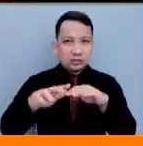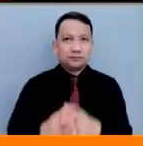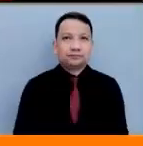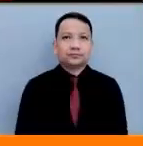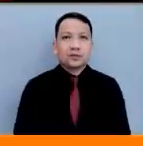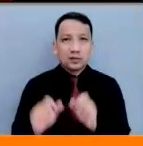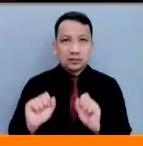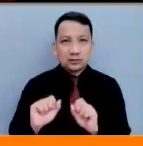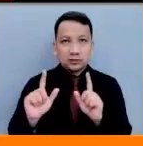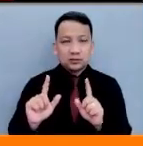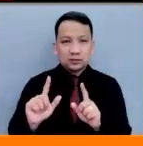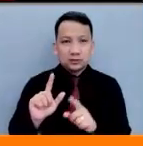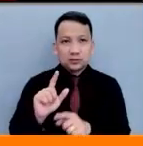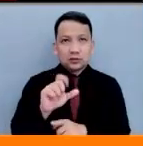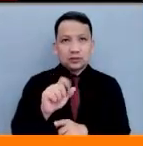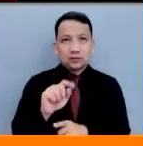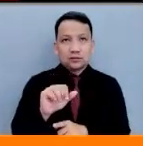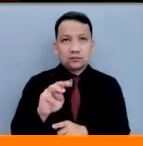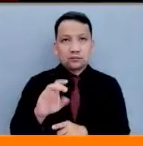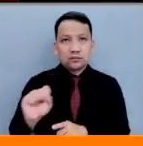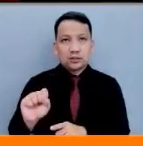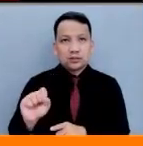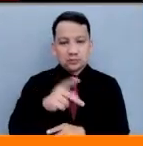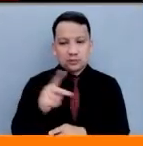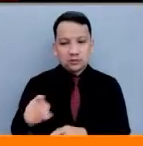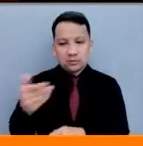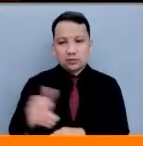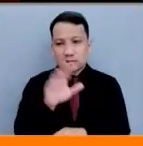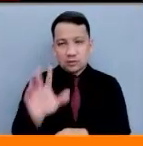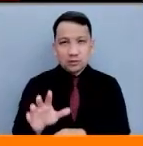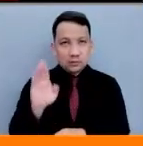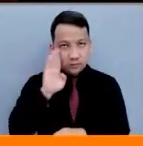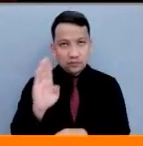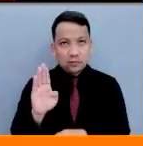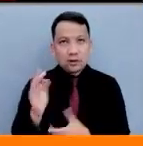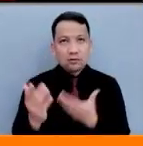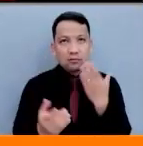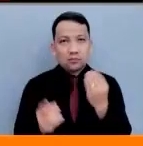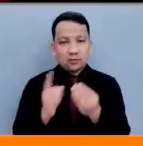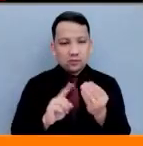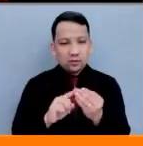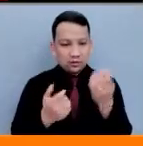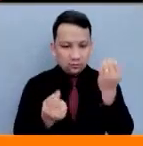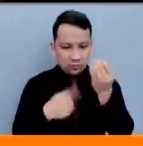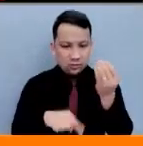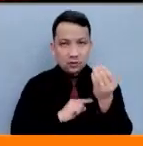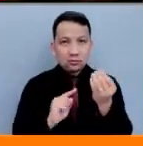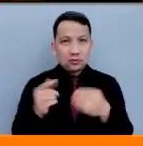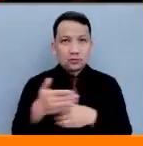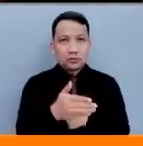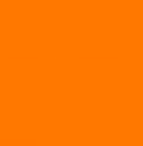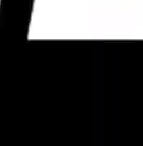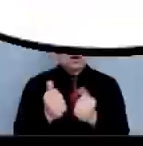live mula sa bayan ng Santo Tomas, Pampanga, na sa frontline ng balitang yan, si Brian Basa. Brian, kumusta ang mga palaisdaan